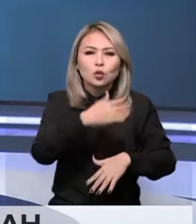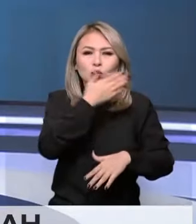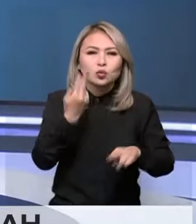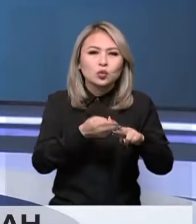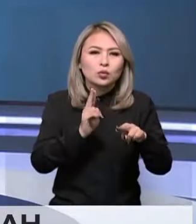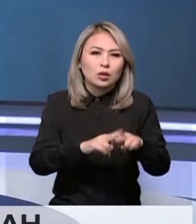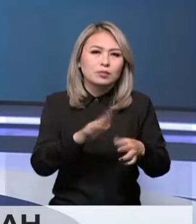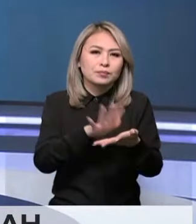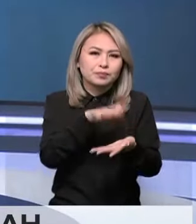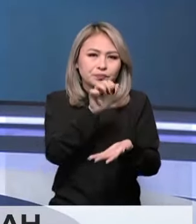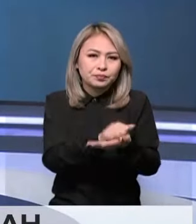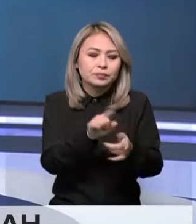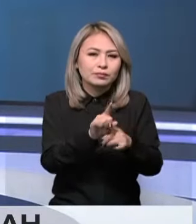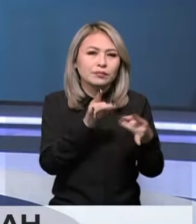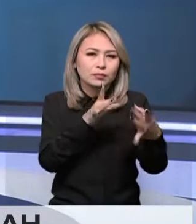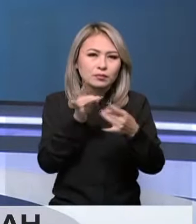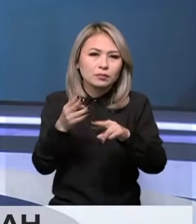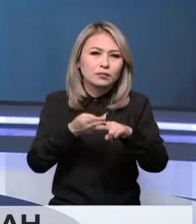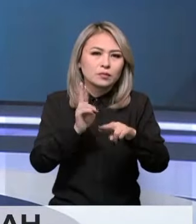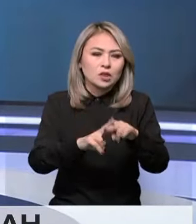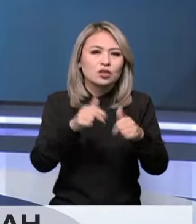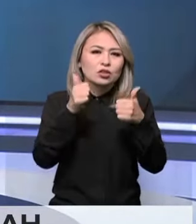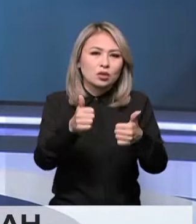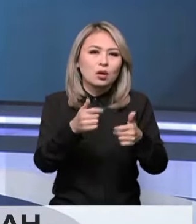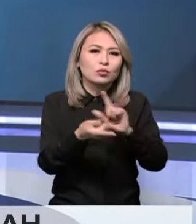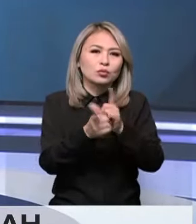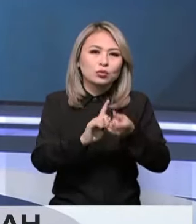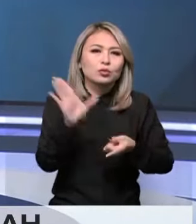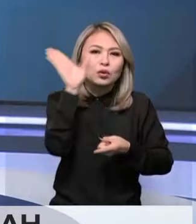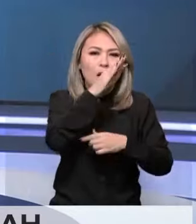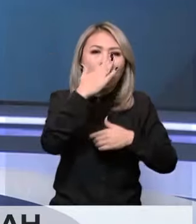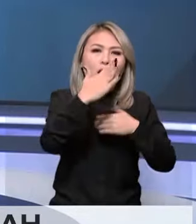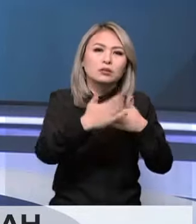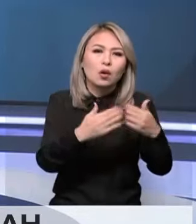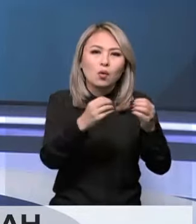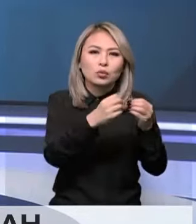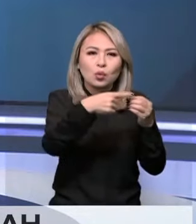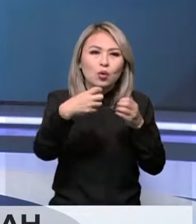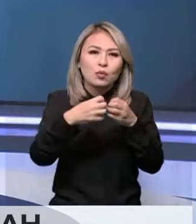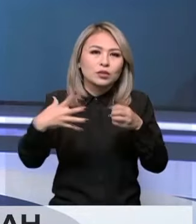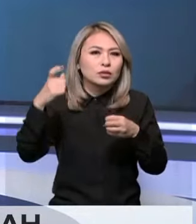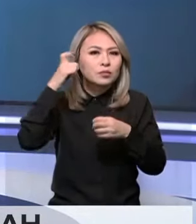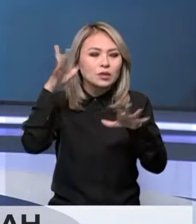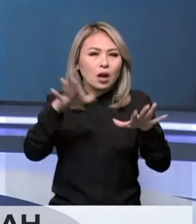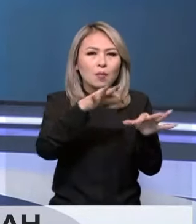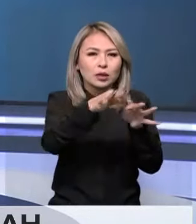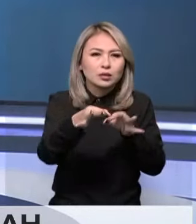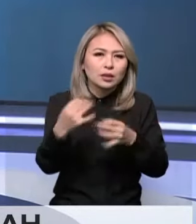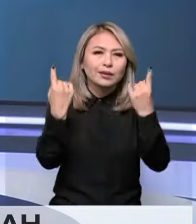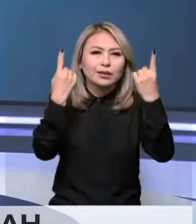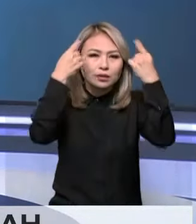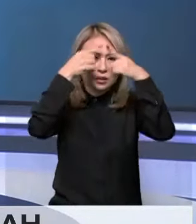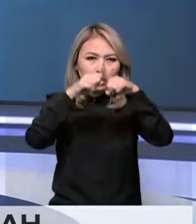Азиядан өкілдер жоқтың қасы. Десе де осы теріс үдеріс жақсы жаққа өзгеруі мүмкін. Алдағы 10-15 жылда біздің